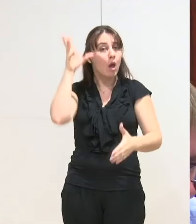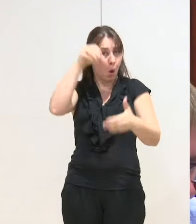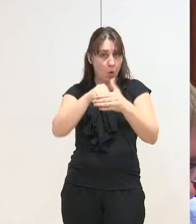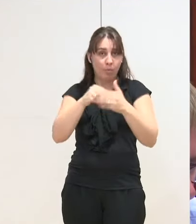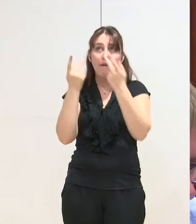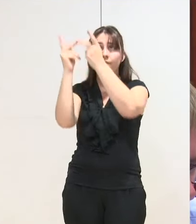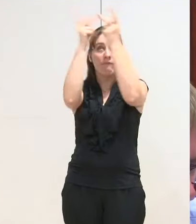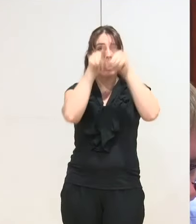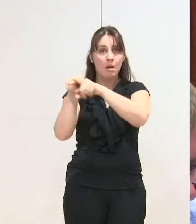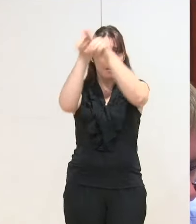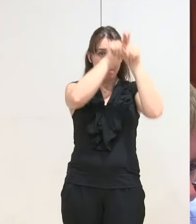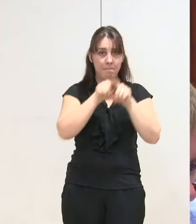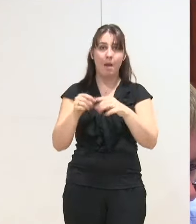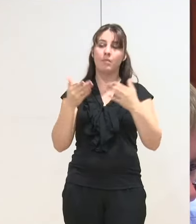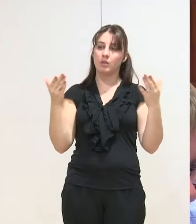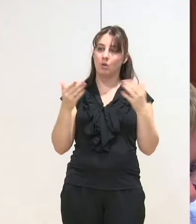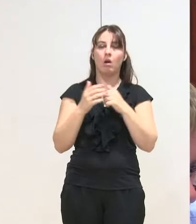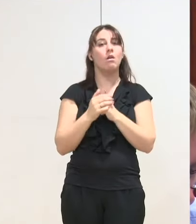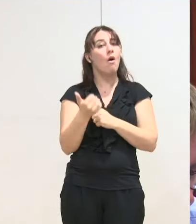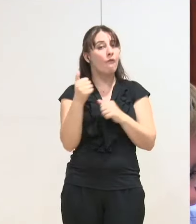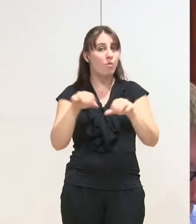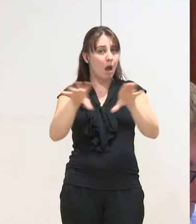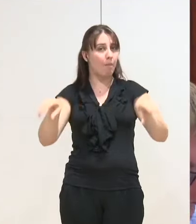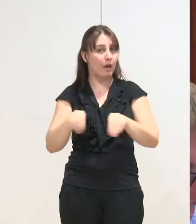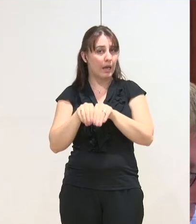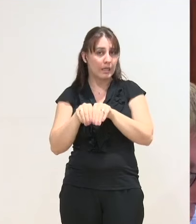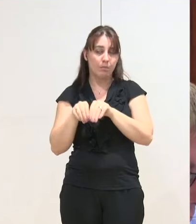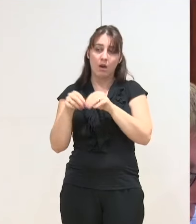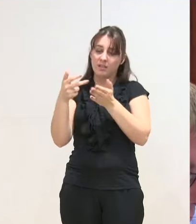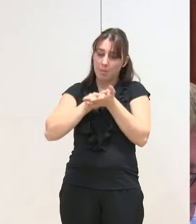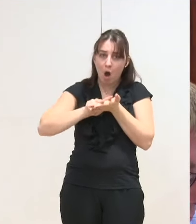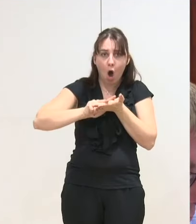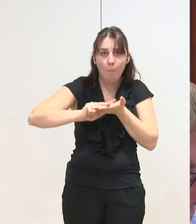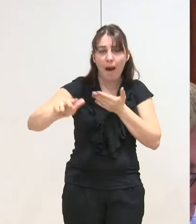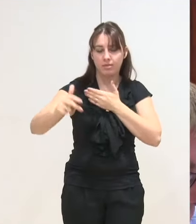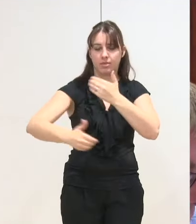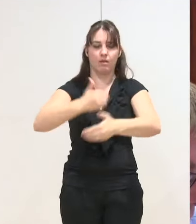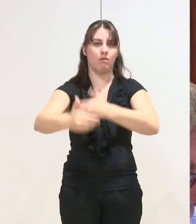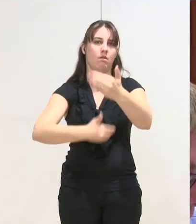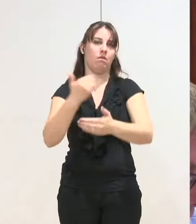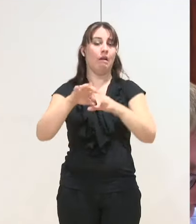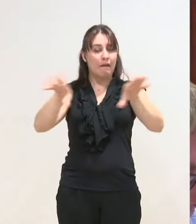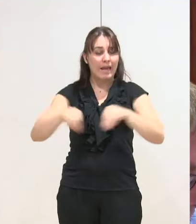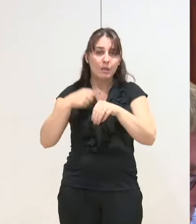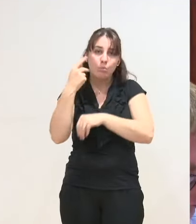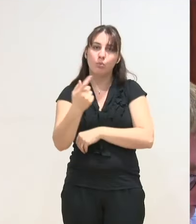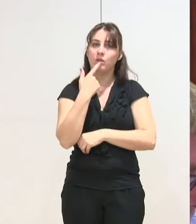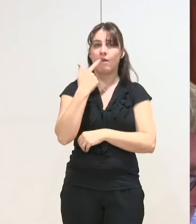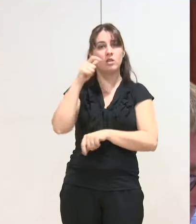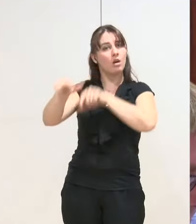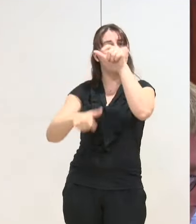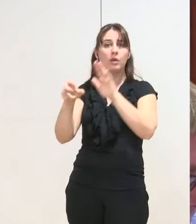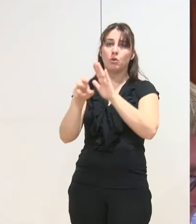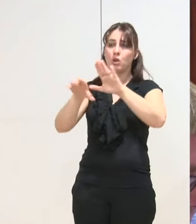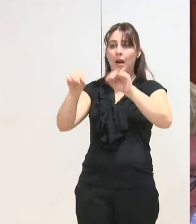il s'agit en effet de l'empreinte que vous laissez par l'action de votre équipe municipale sur les questions de vie quotidienne des Grenoblois